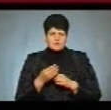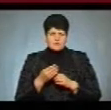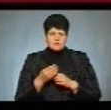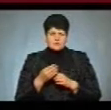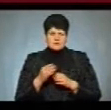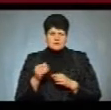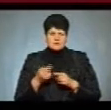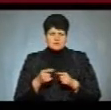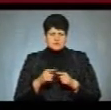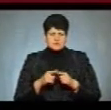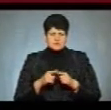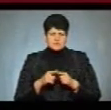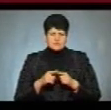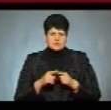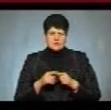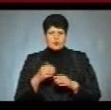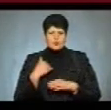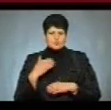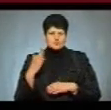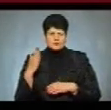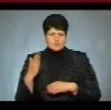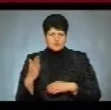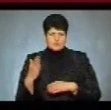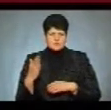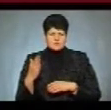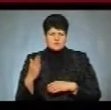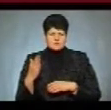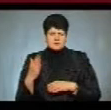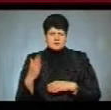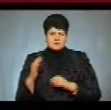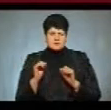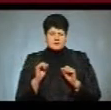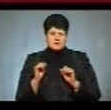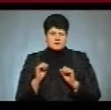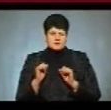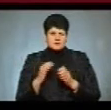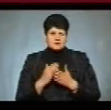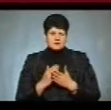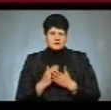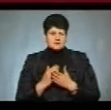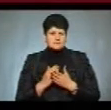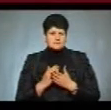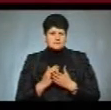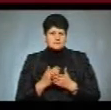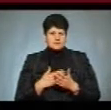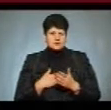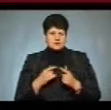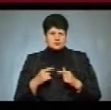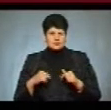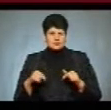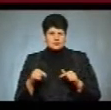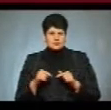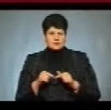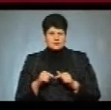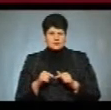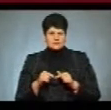комісії про підсумки голосування у нас прийняли. Реєстри виборчої комісії нашого округу передали